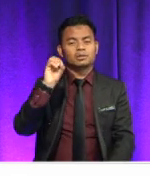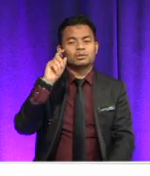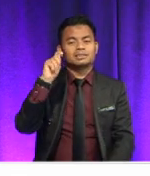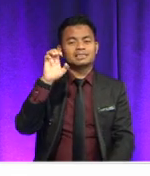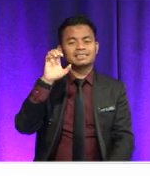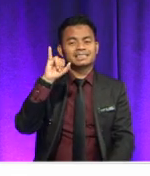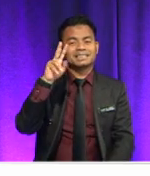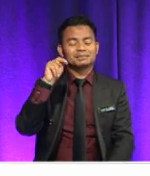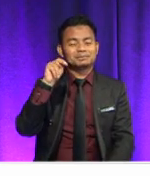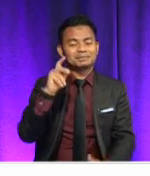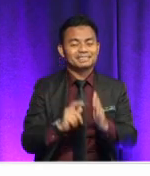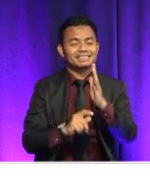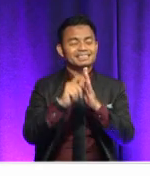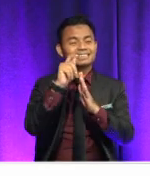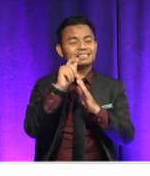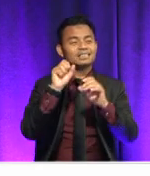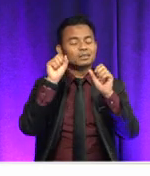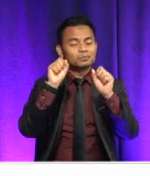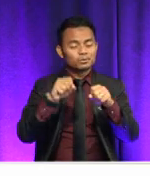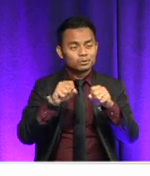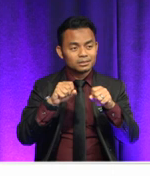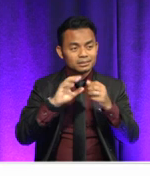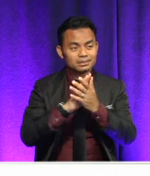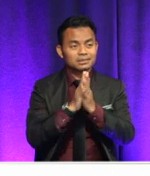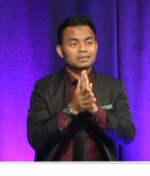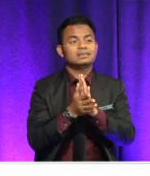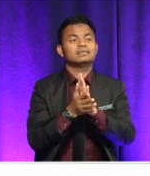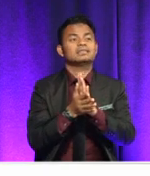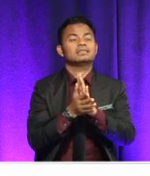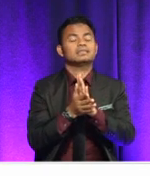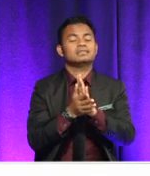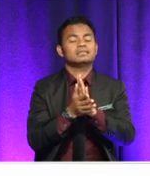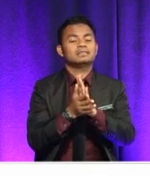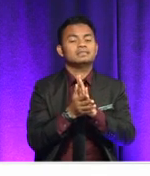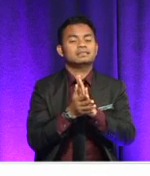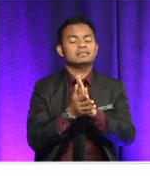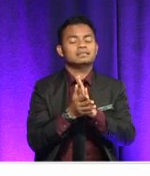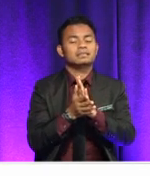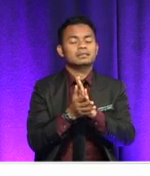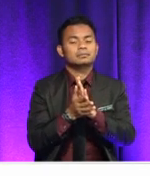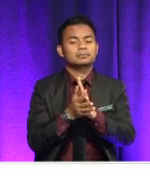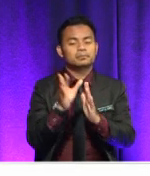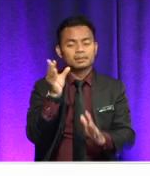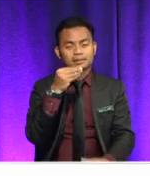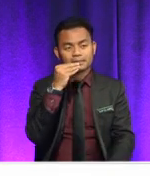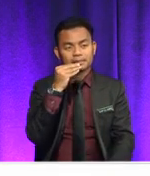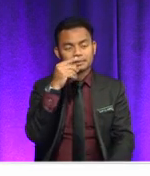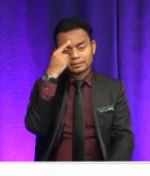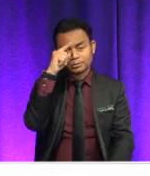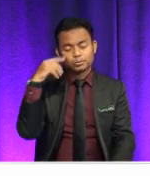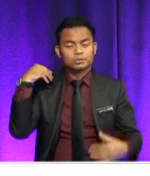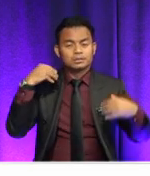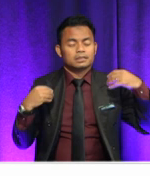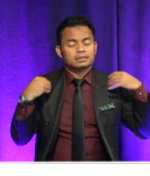digunakan sebagai makanan ternakkan dijadikan pelet Tiup dan Kaf ini yang pertama kedua kegunaan